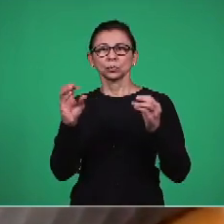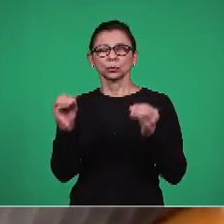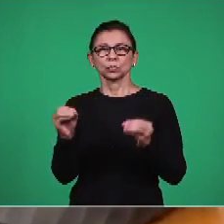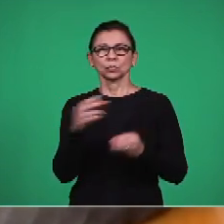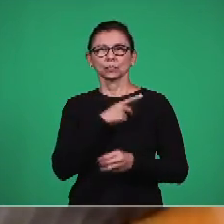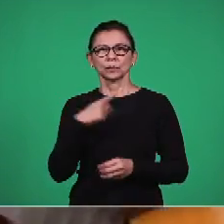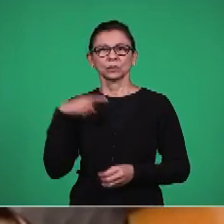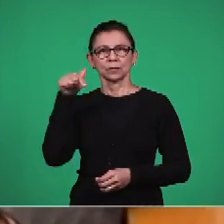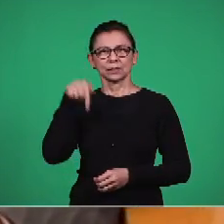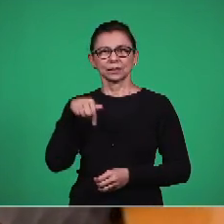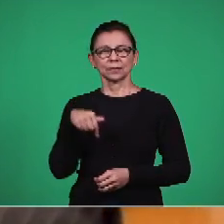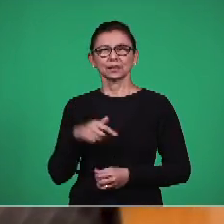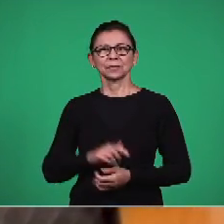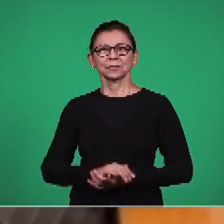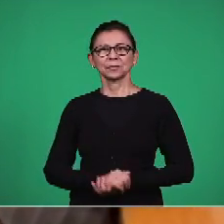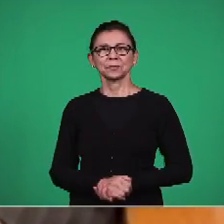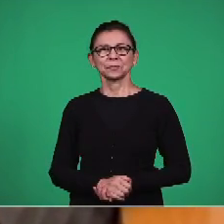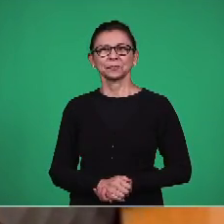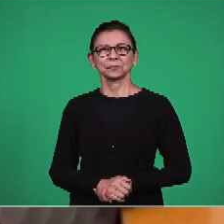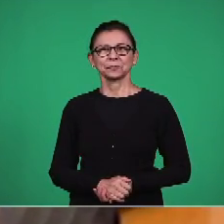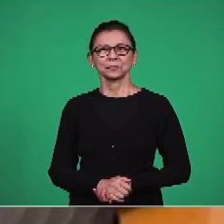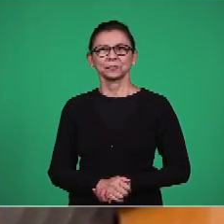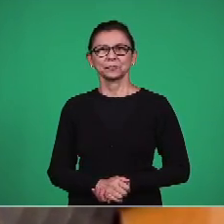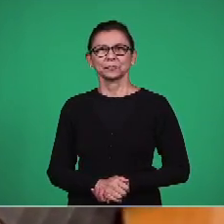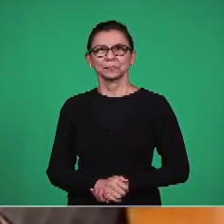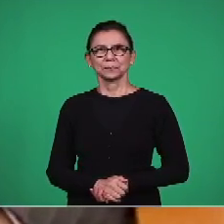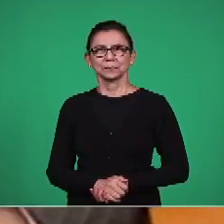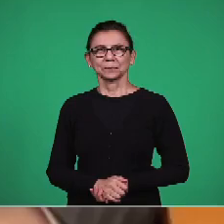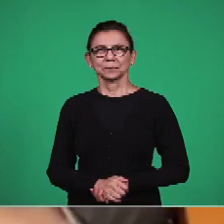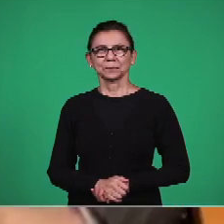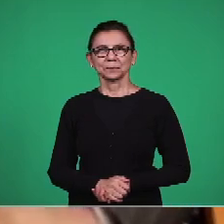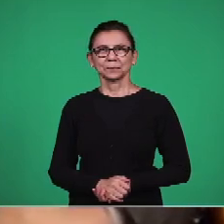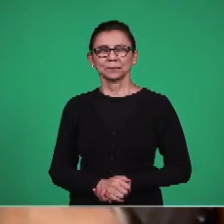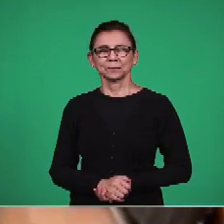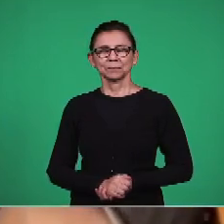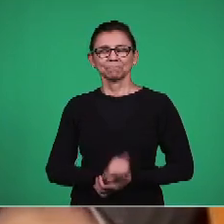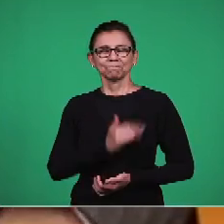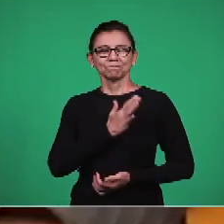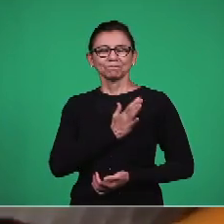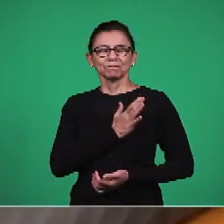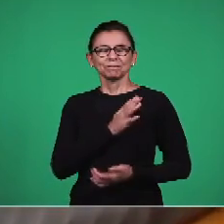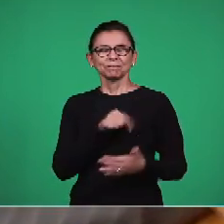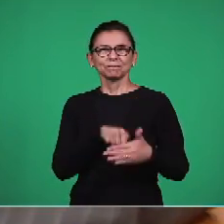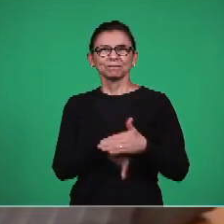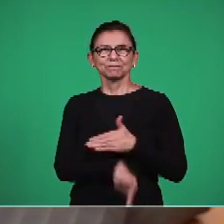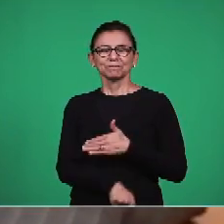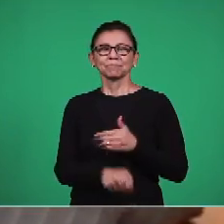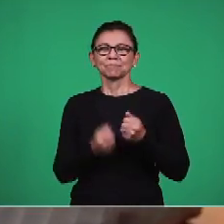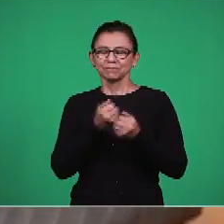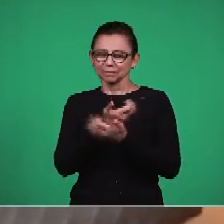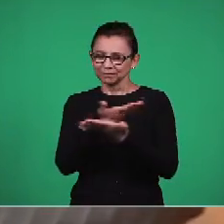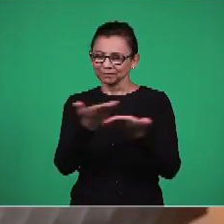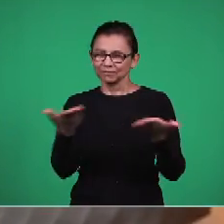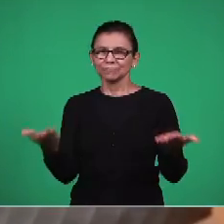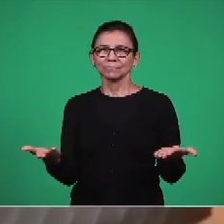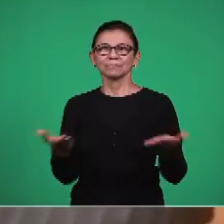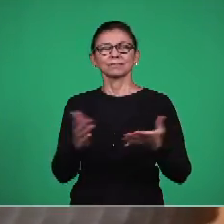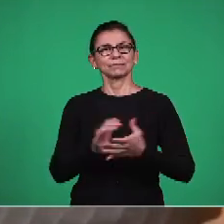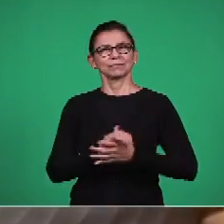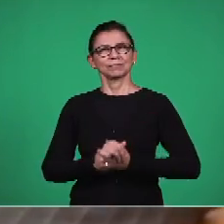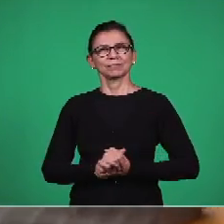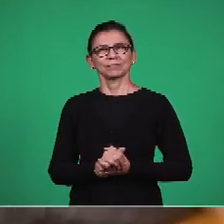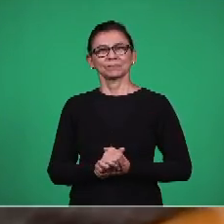da Betânia. Искренне сердечно вас приветствую. De coração e sinceramente gostaria de te saudar. Благодарим за